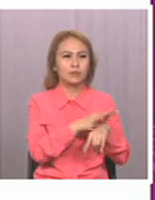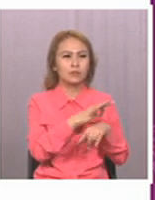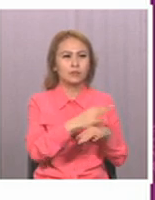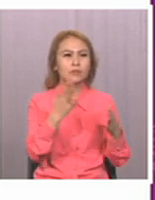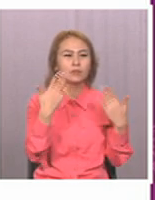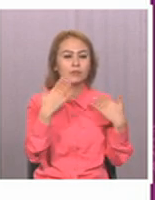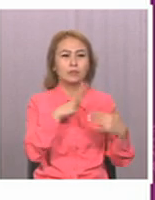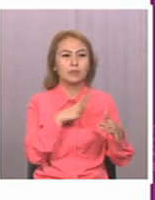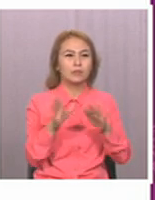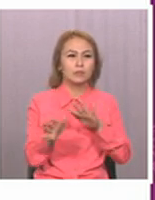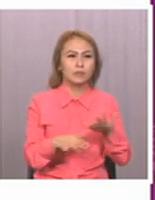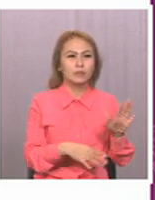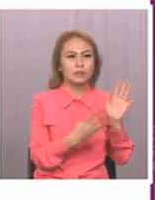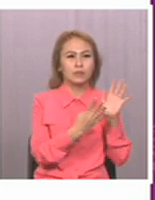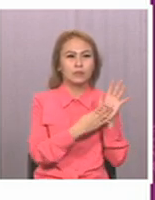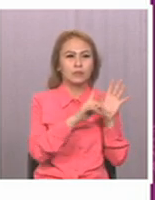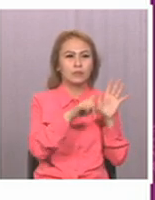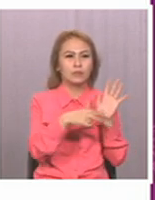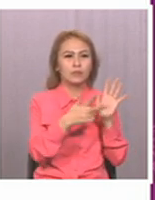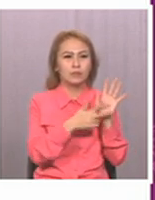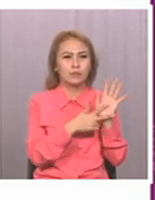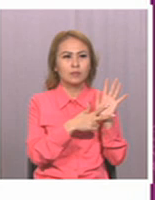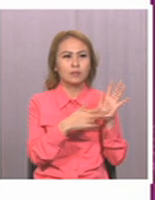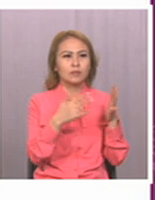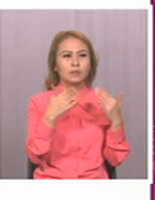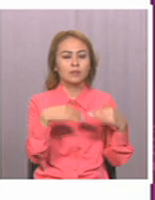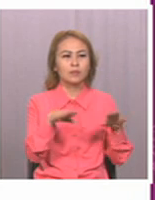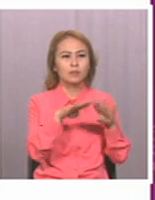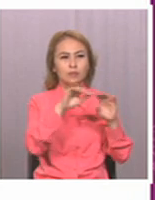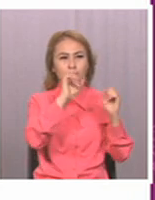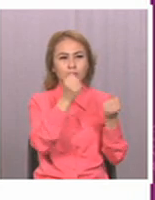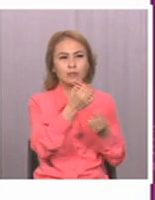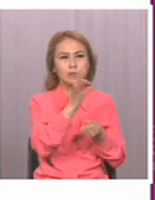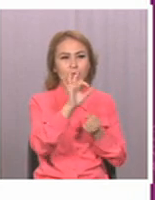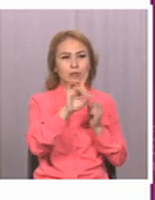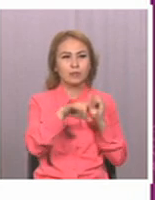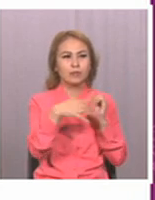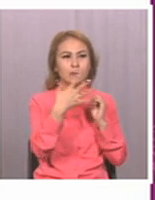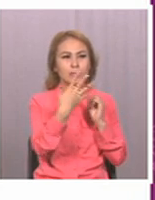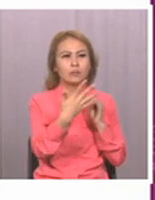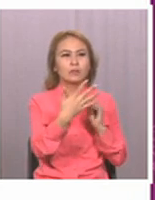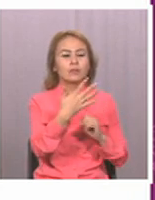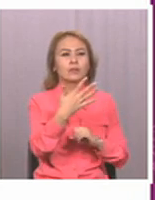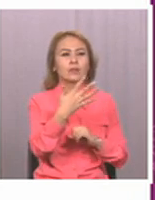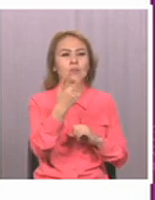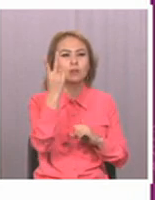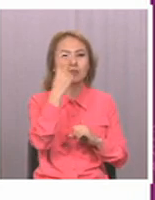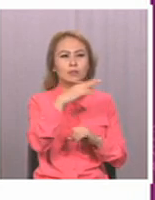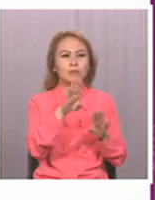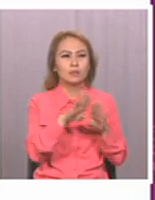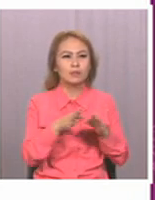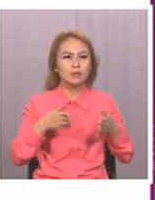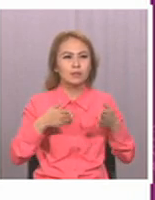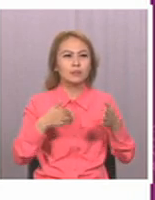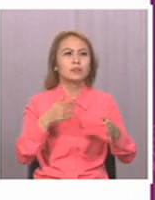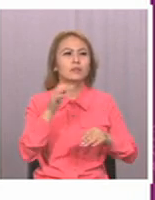демалған соң 9.8 км сағат жылдамдықпен 0.5 сағат қара жолмен